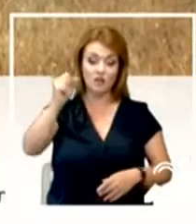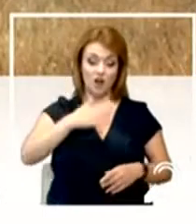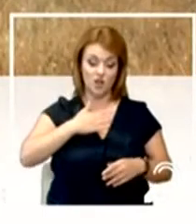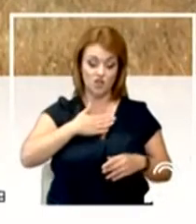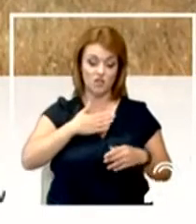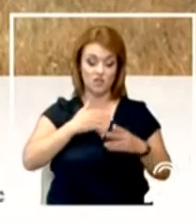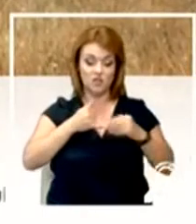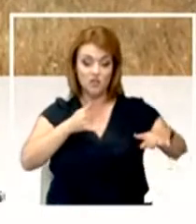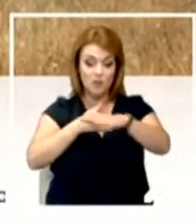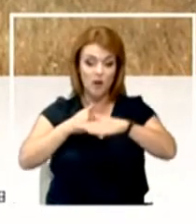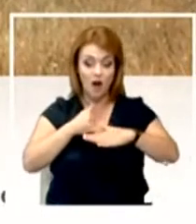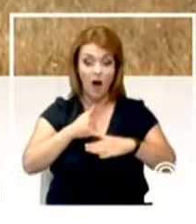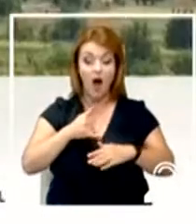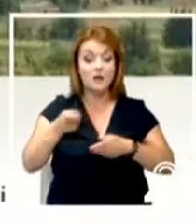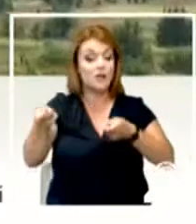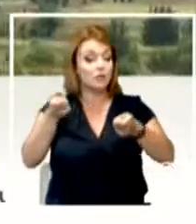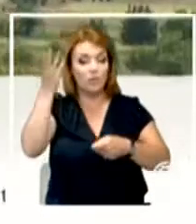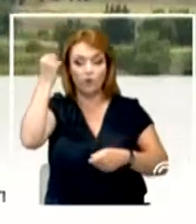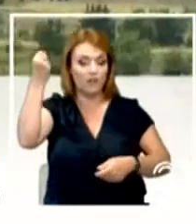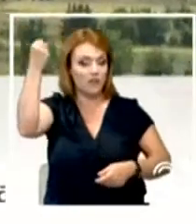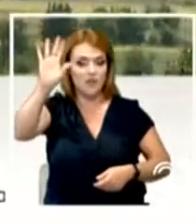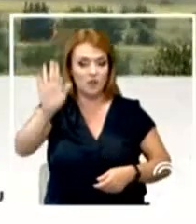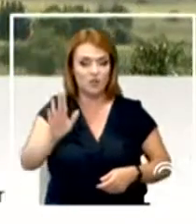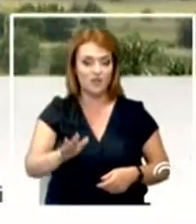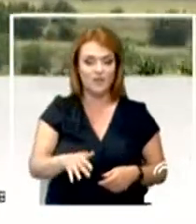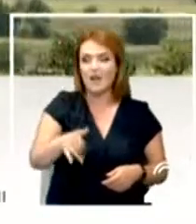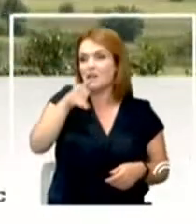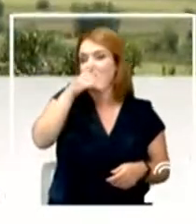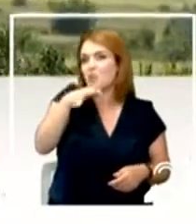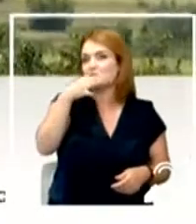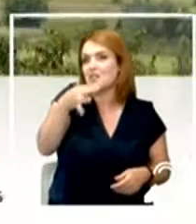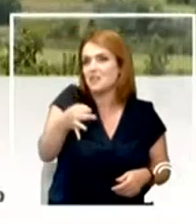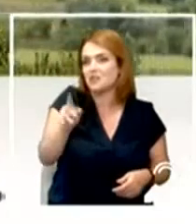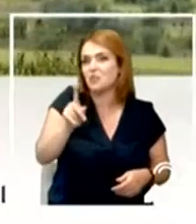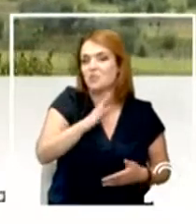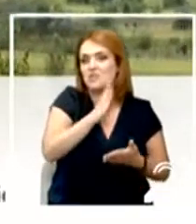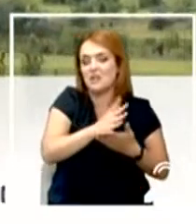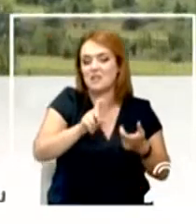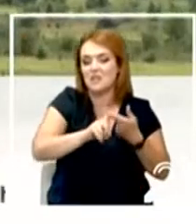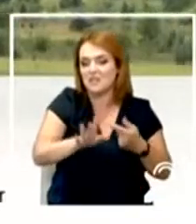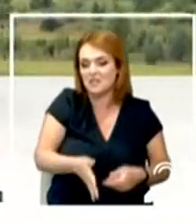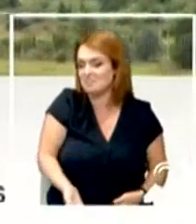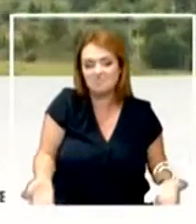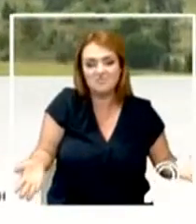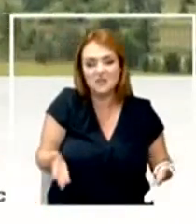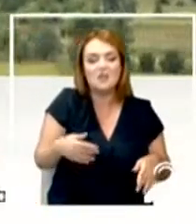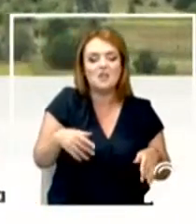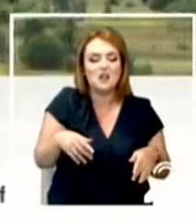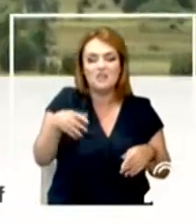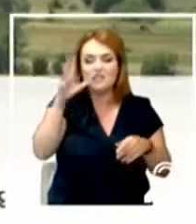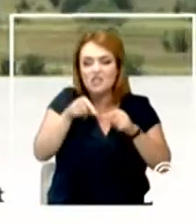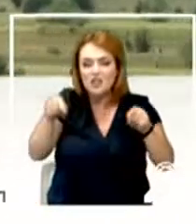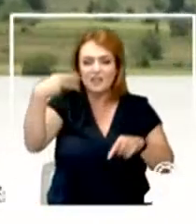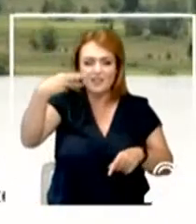suntem, dar practic noi nu suntem independenți, nici într-un domeniu, în 30 de ani. Totuși, se